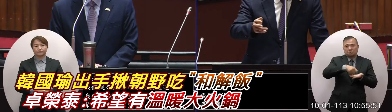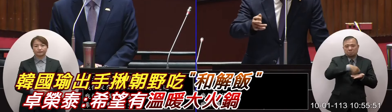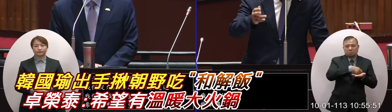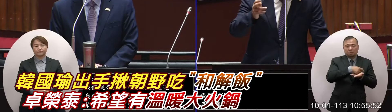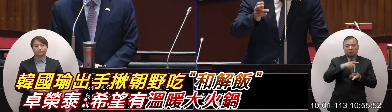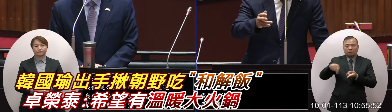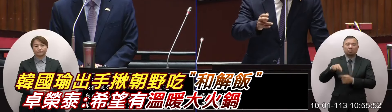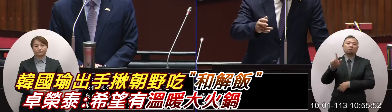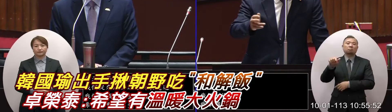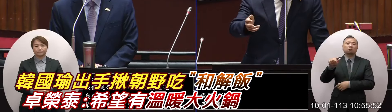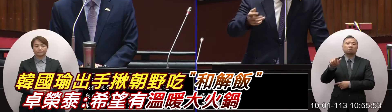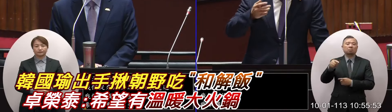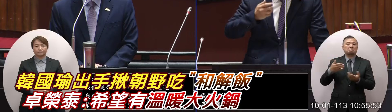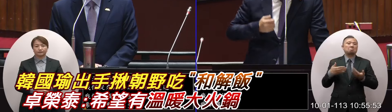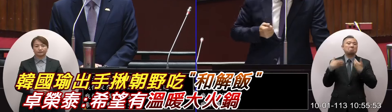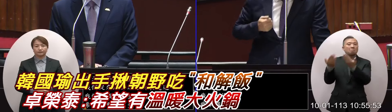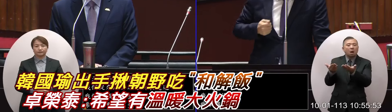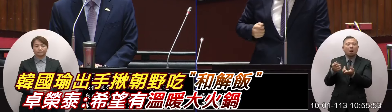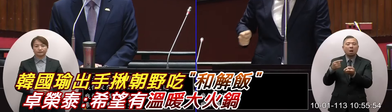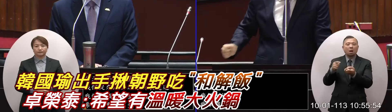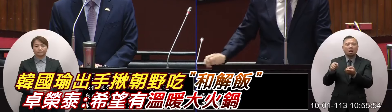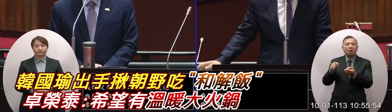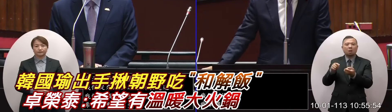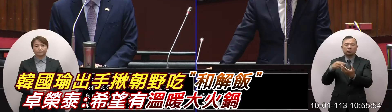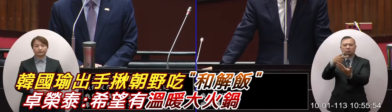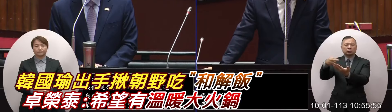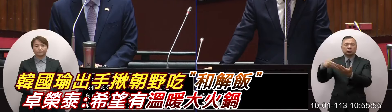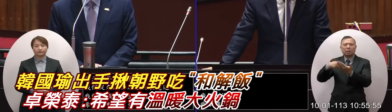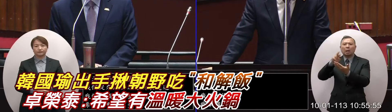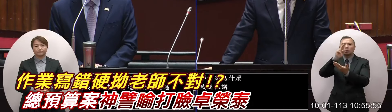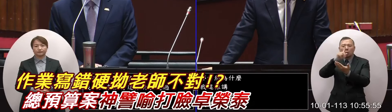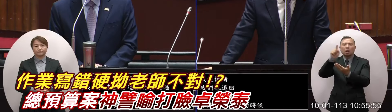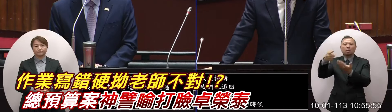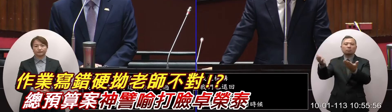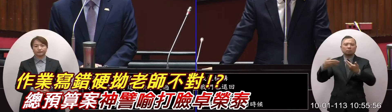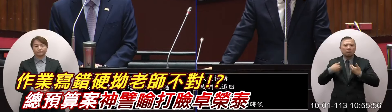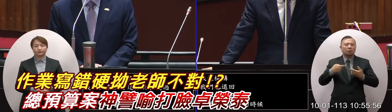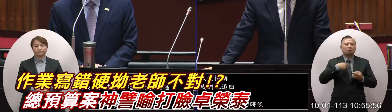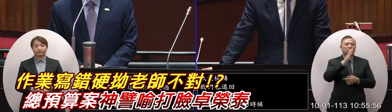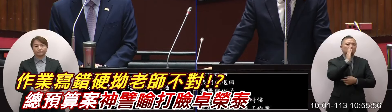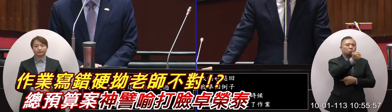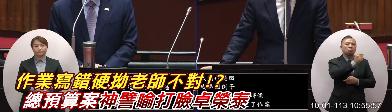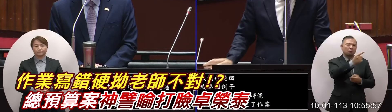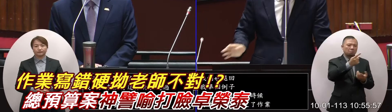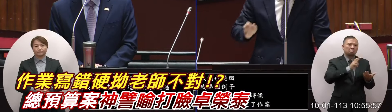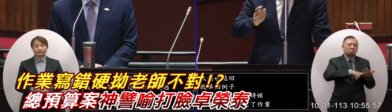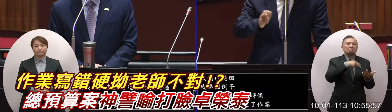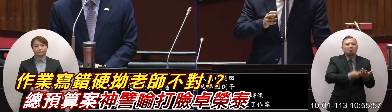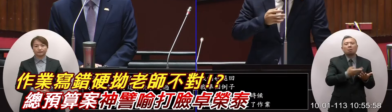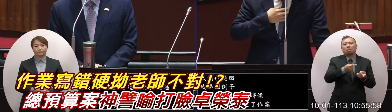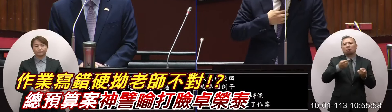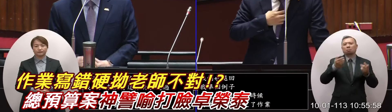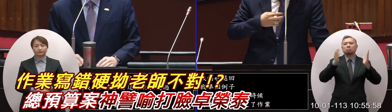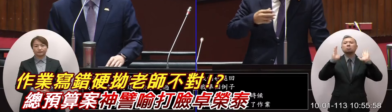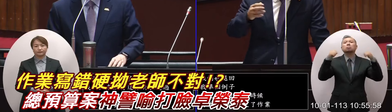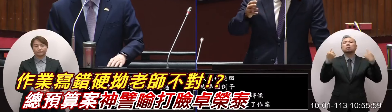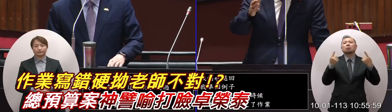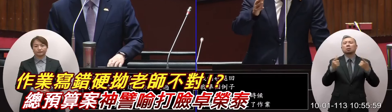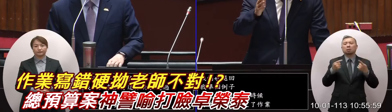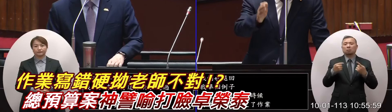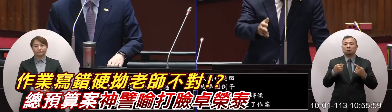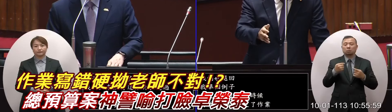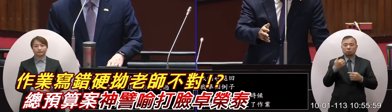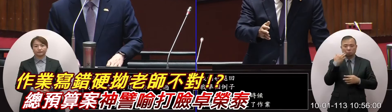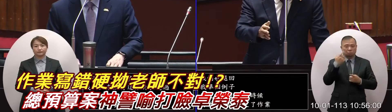业，我们写错了，老师叫我回去改，当然也是应该很正常的嘛，对不对？不能说写错了，我们